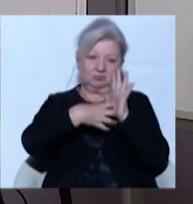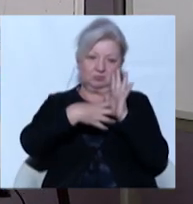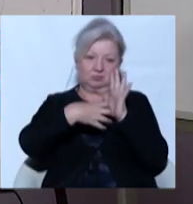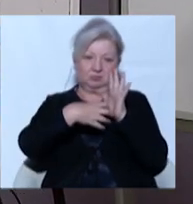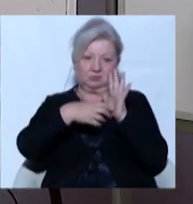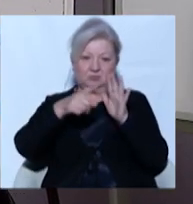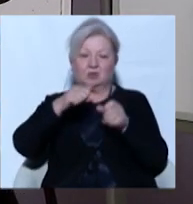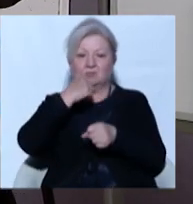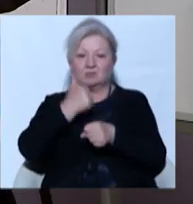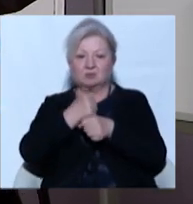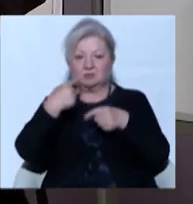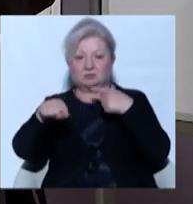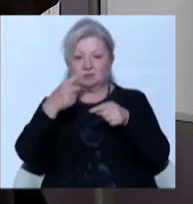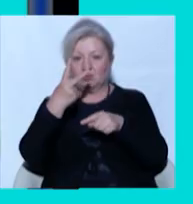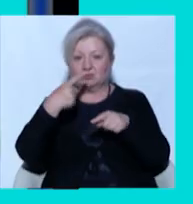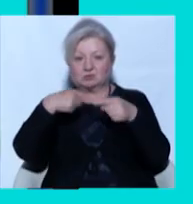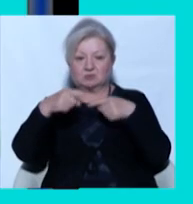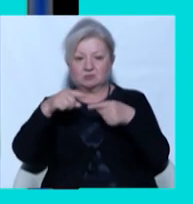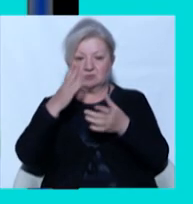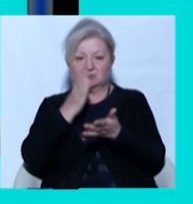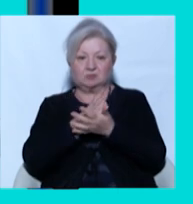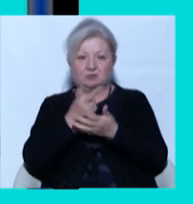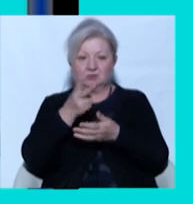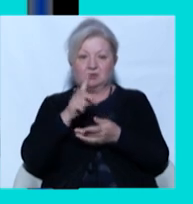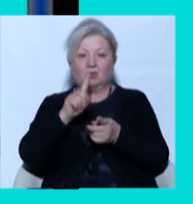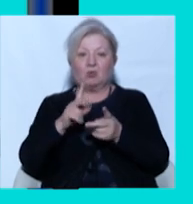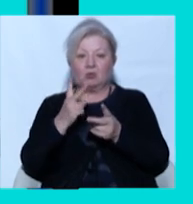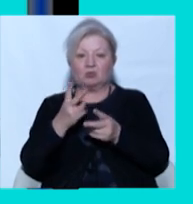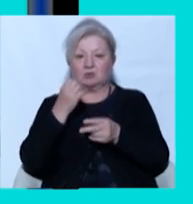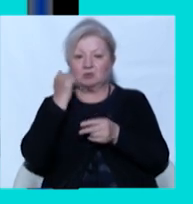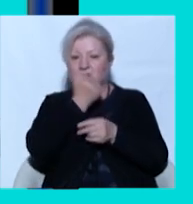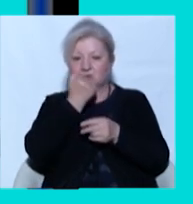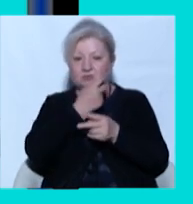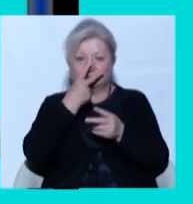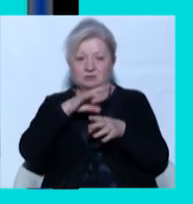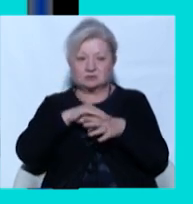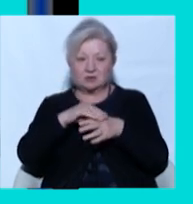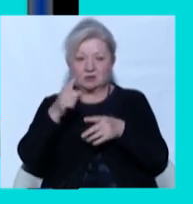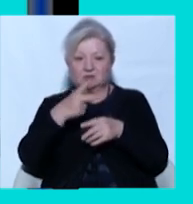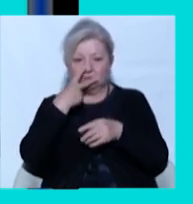ორი მთავარი განსხვავებაა. ორი საგანი განვიხილოთ. მაგალითად, რას